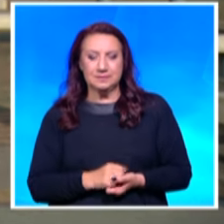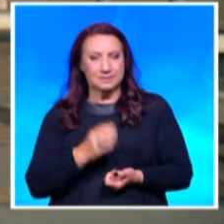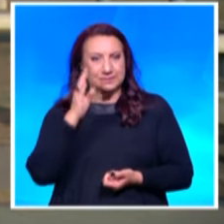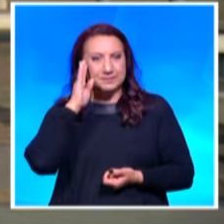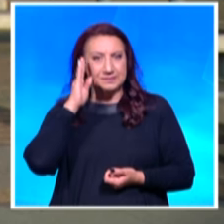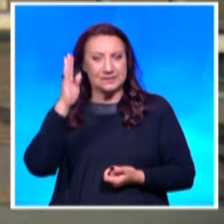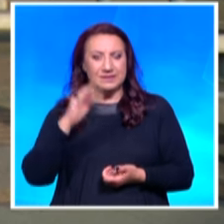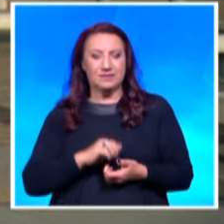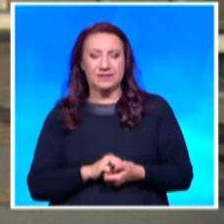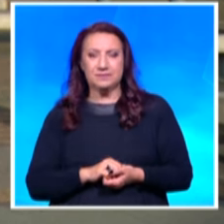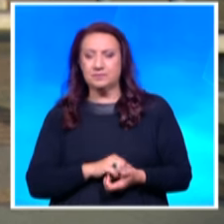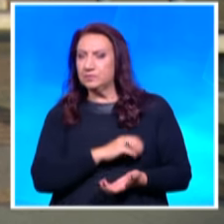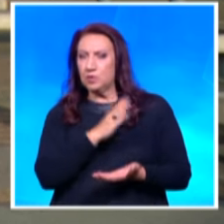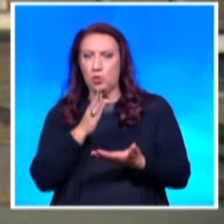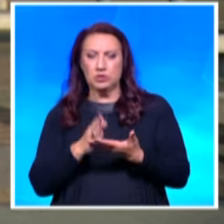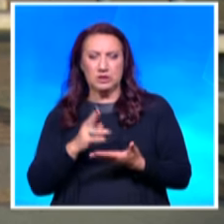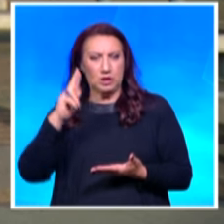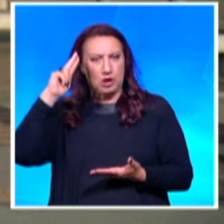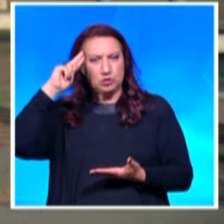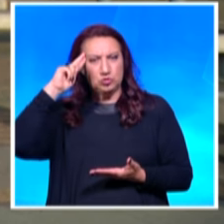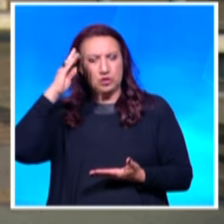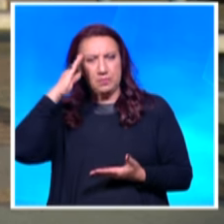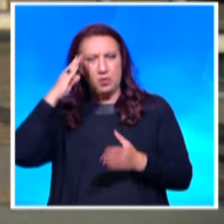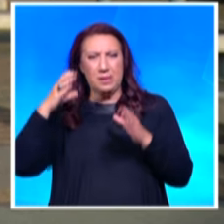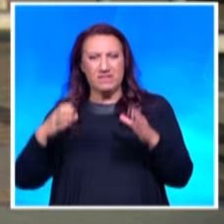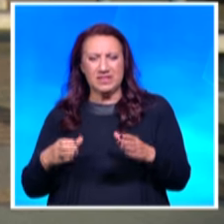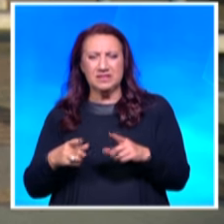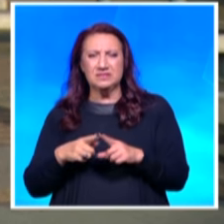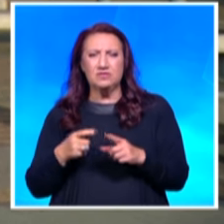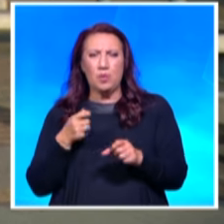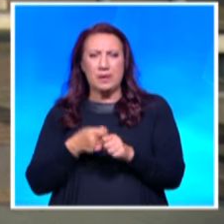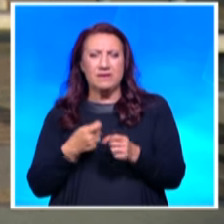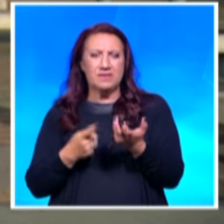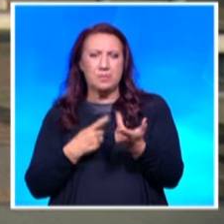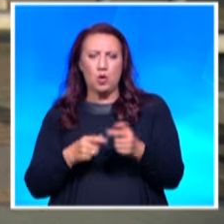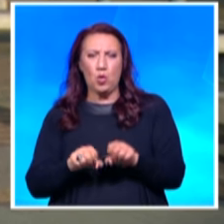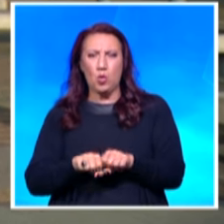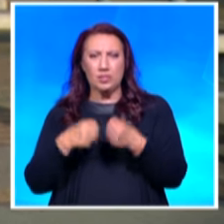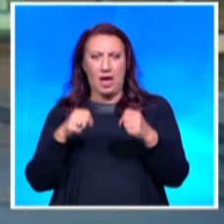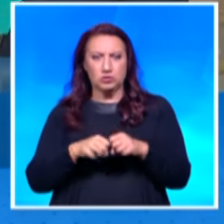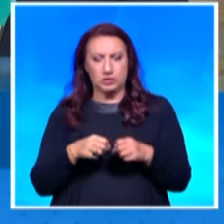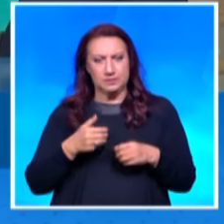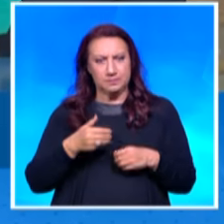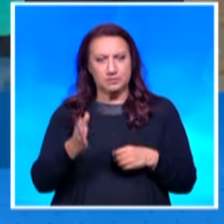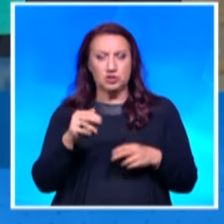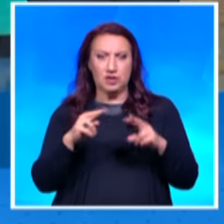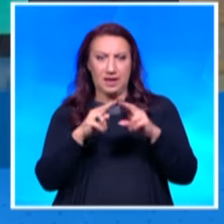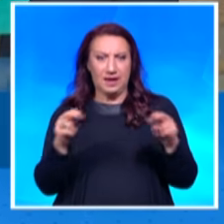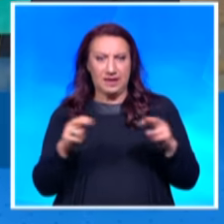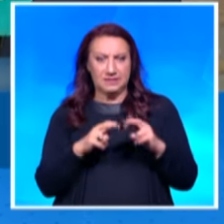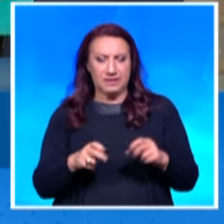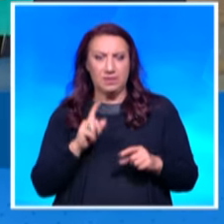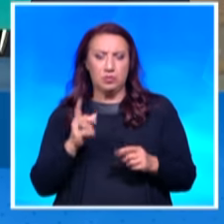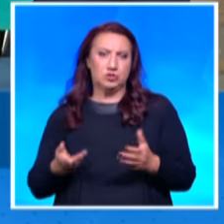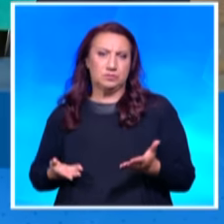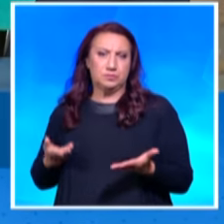Здравейте! Последните служебни кабинети са извършили множество нарушения, които предстои сега да бъдат разследвани и може дори да се стигне до